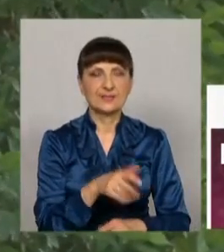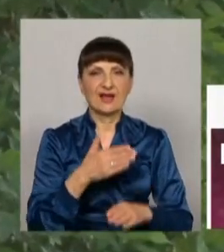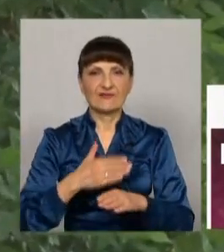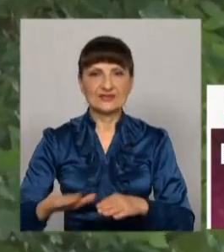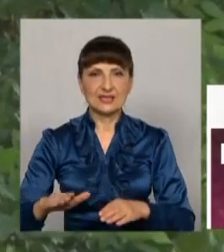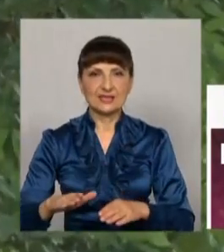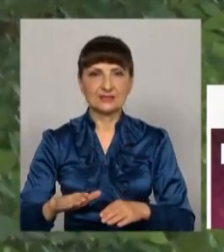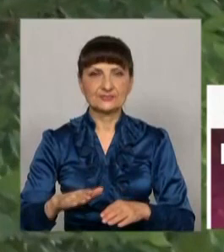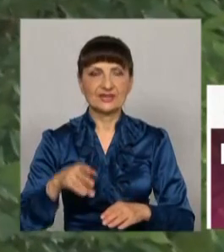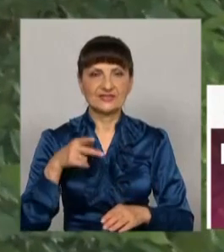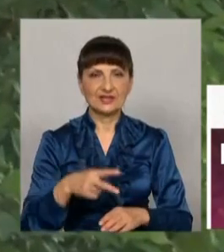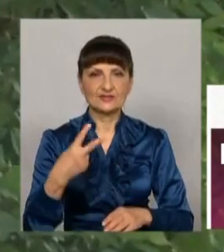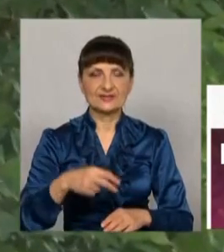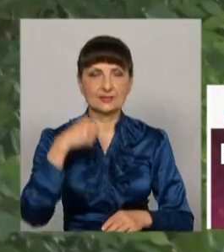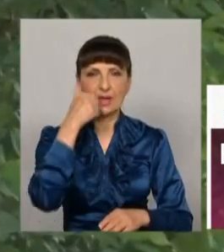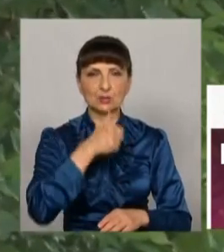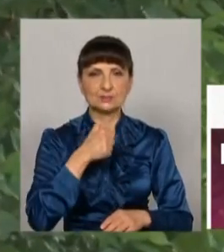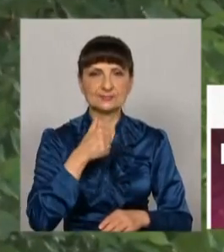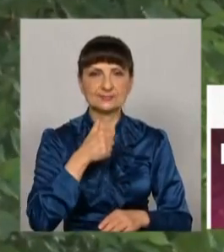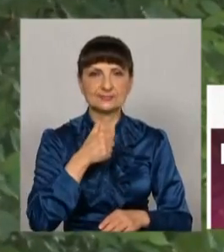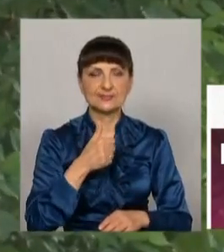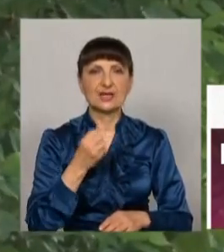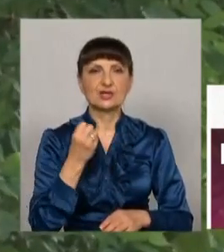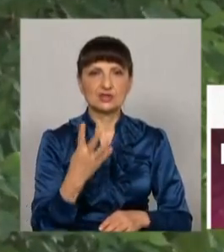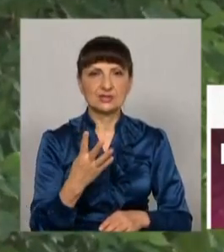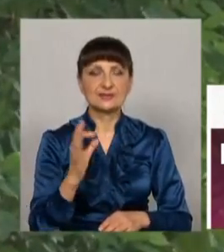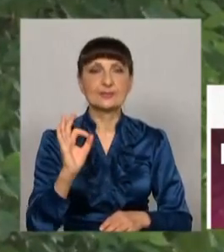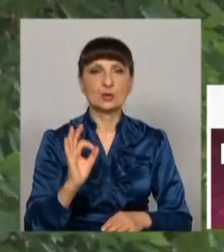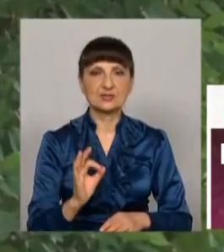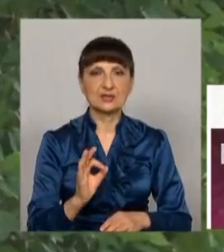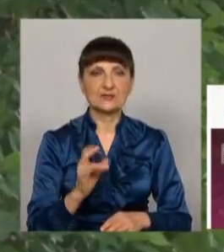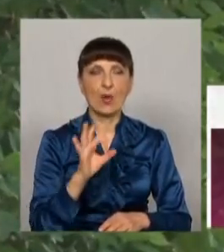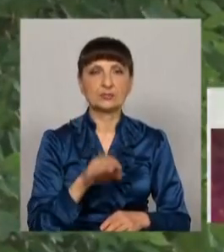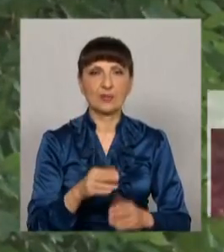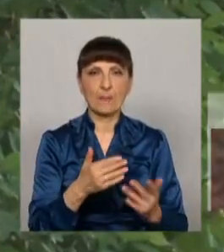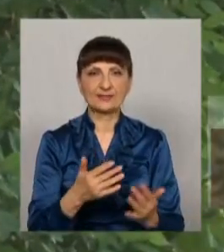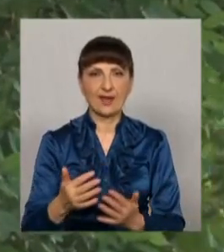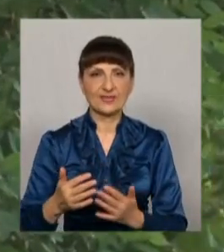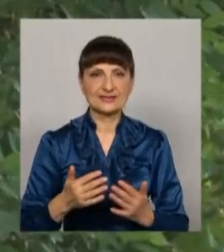выделено было в 2020 году 14% от потребности на